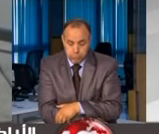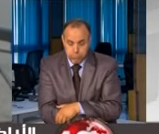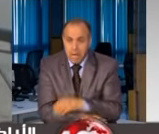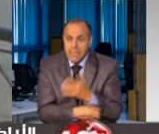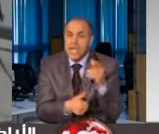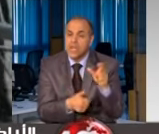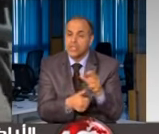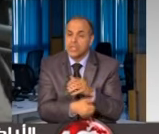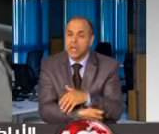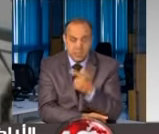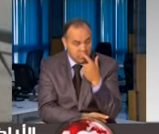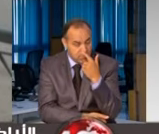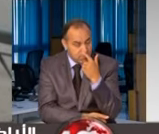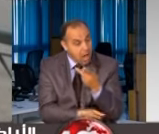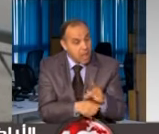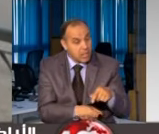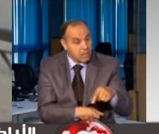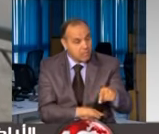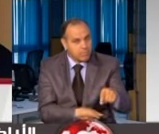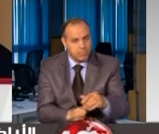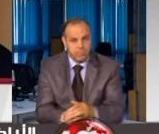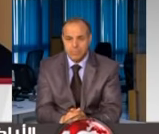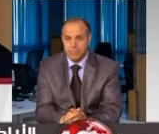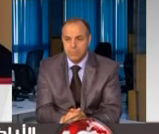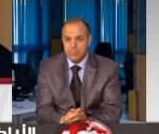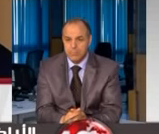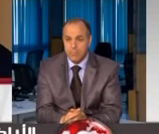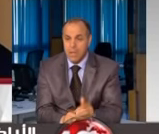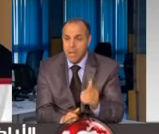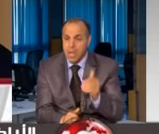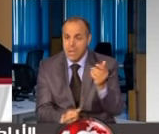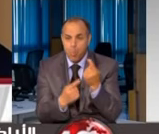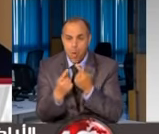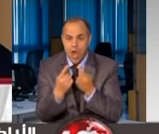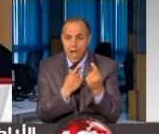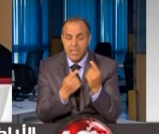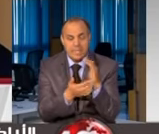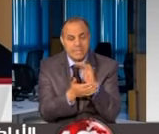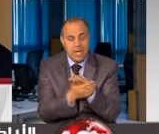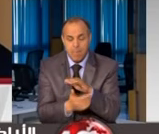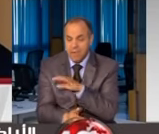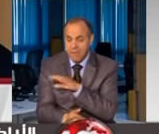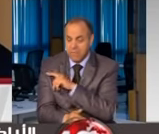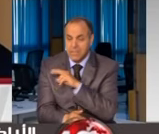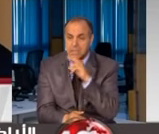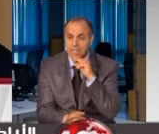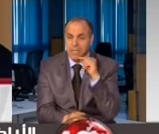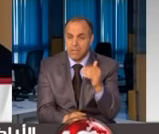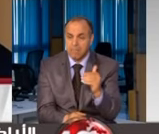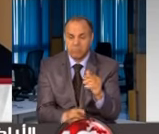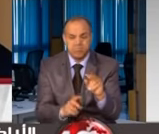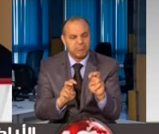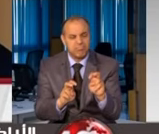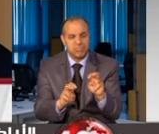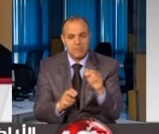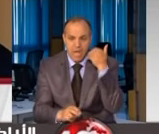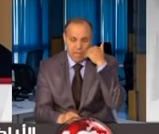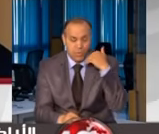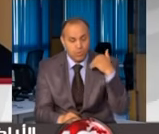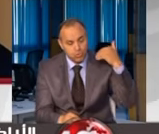وباتت أوضاعهم الصحية خطيرة للغاية. وستكون محادثة السلام الفلسطينية الإسرائيلية المتعثرة يوم